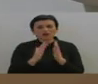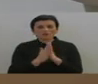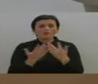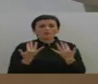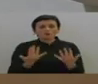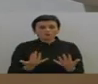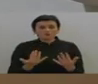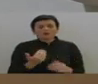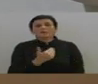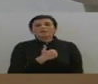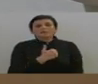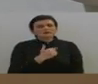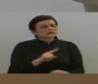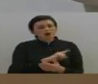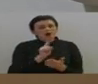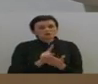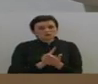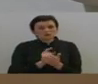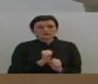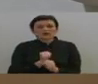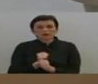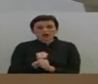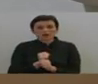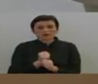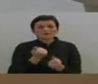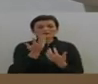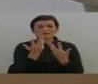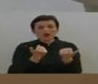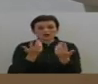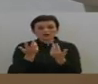მინდა აუცილებლად გავაკეთო სტატისტიკური ინფორმაციის განახლება ფაროსანის